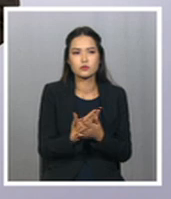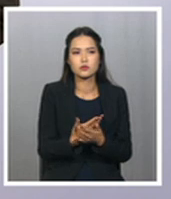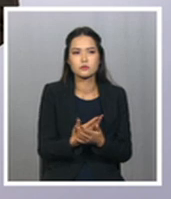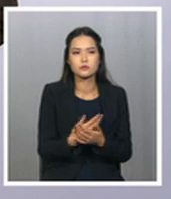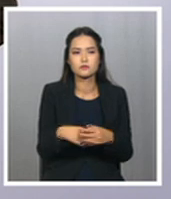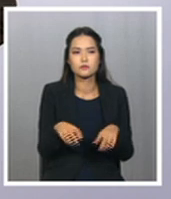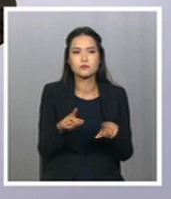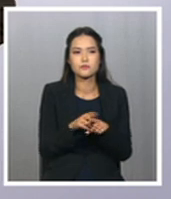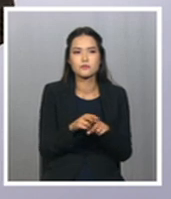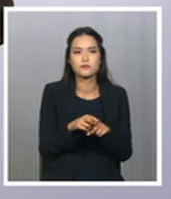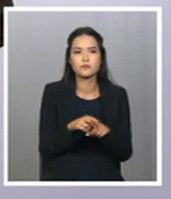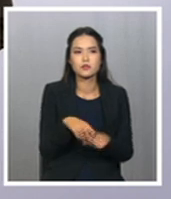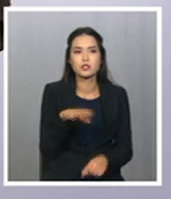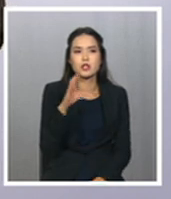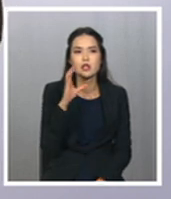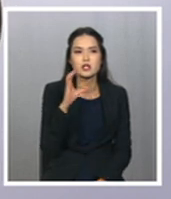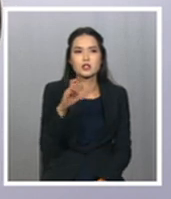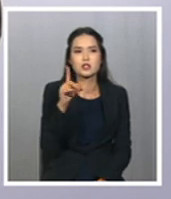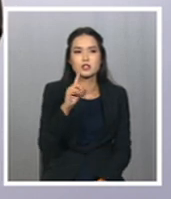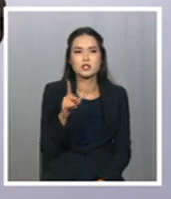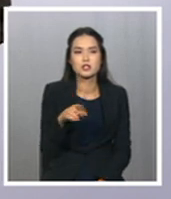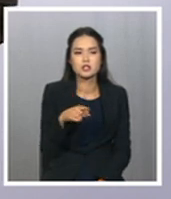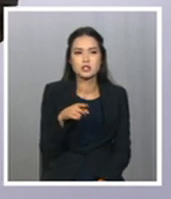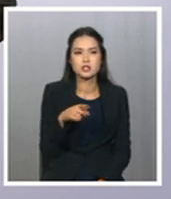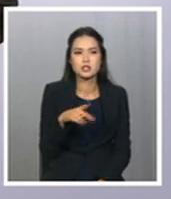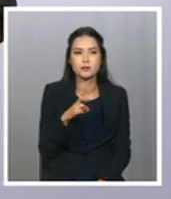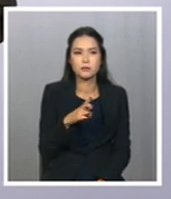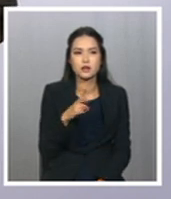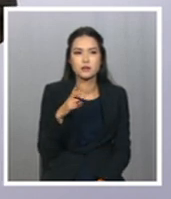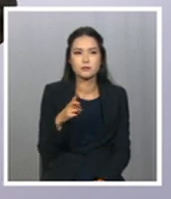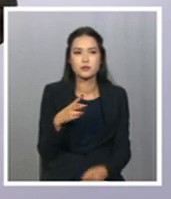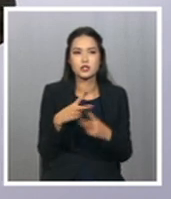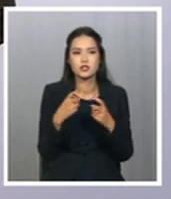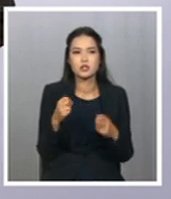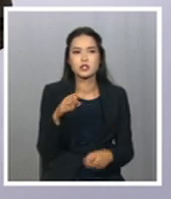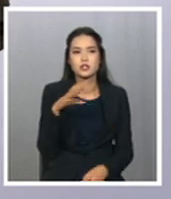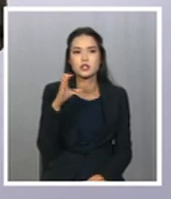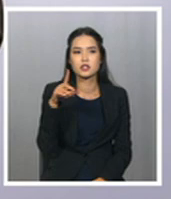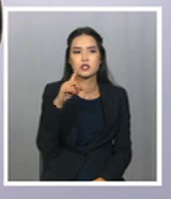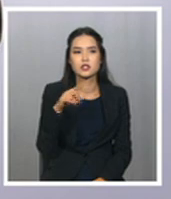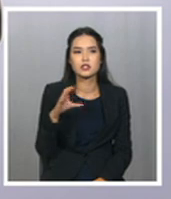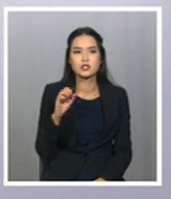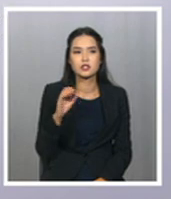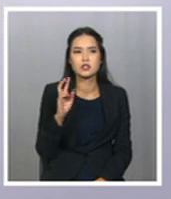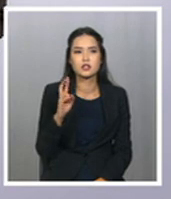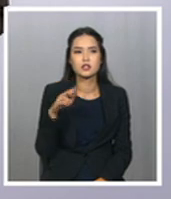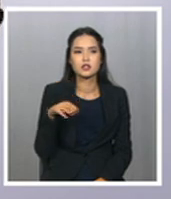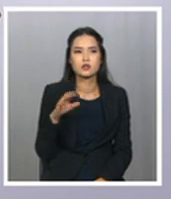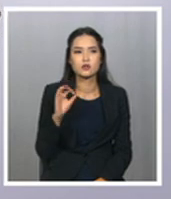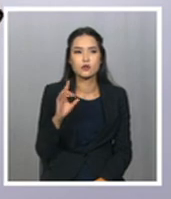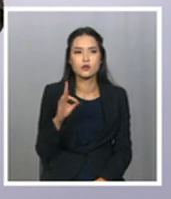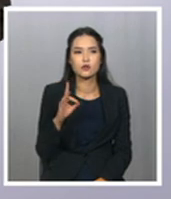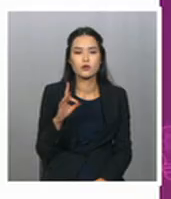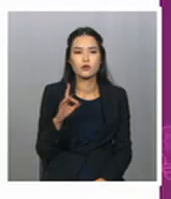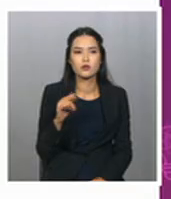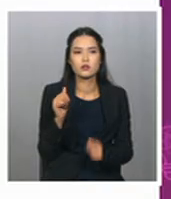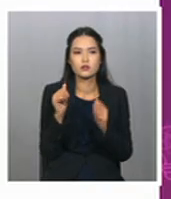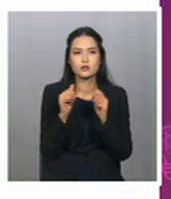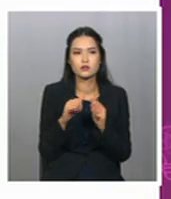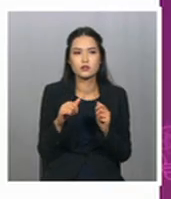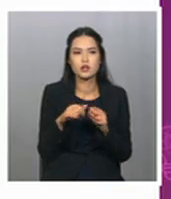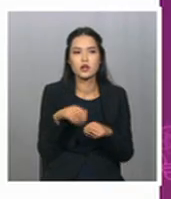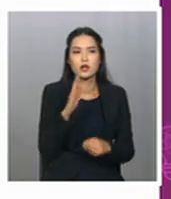Демек, конустың бүйір бетінің ауданы осы сектордың ауданына тең. Енді,